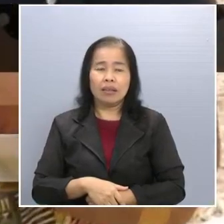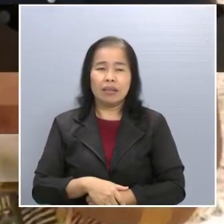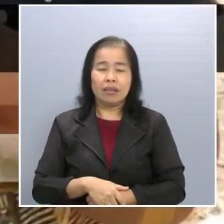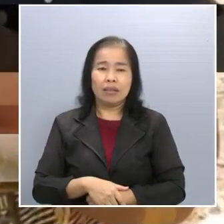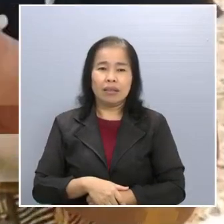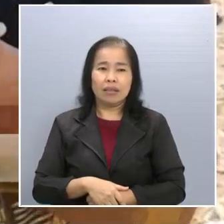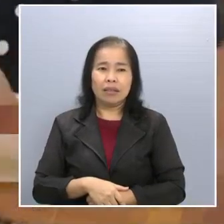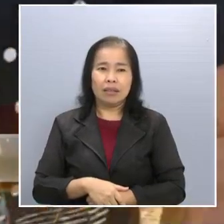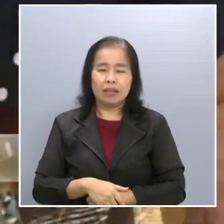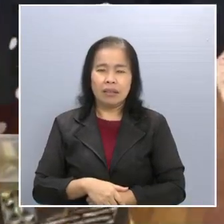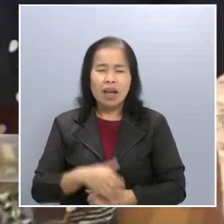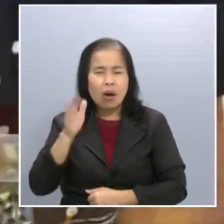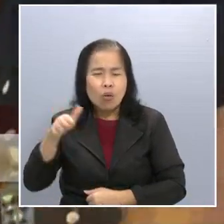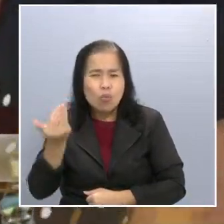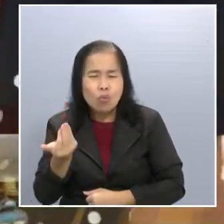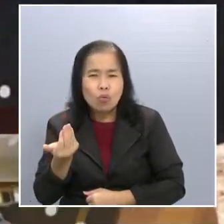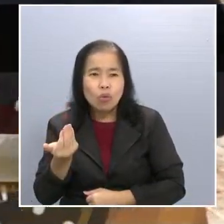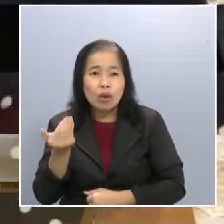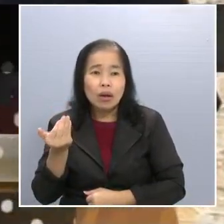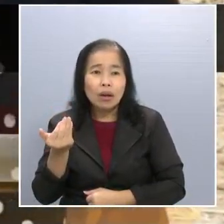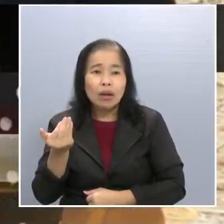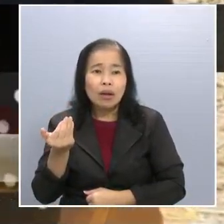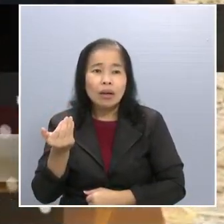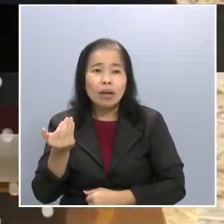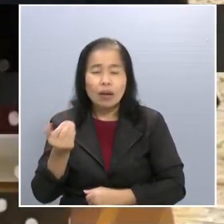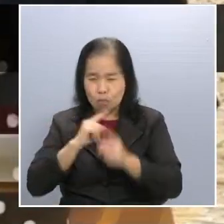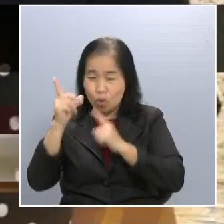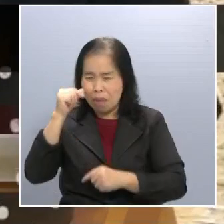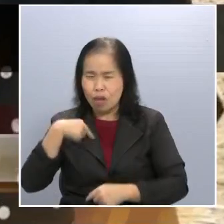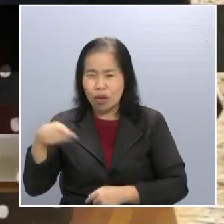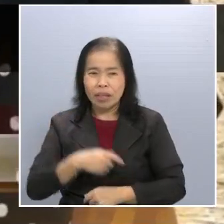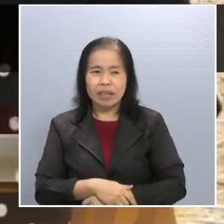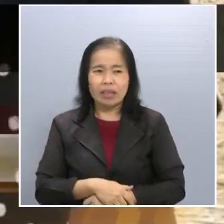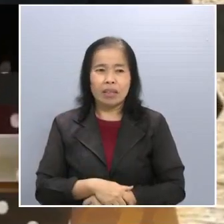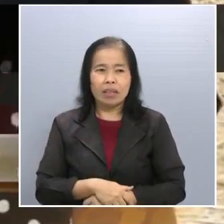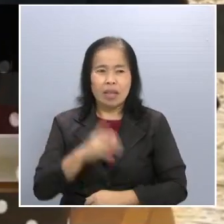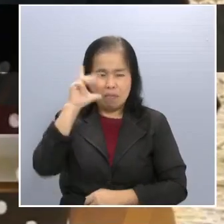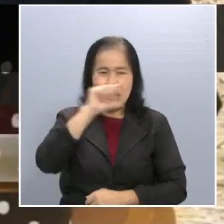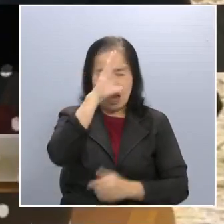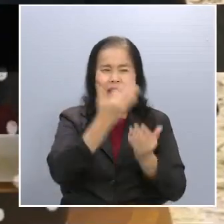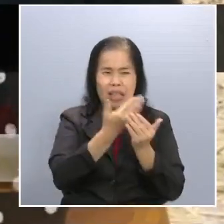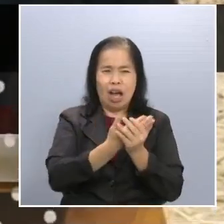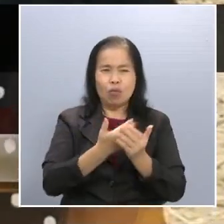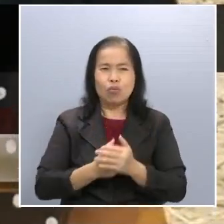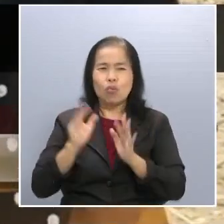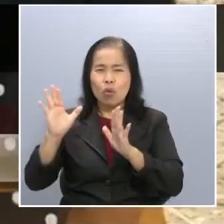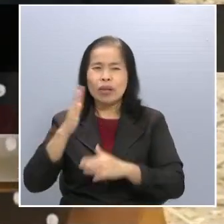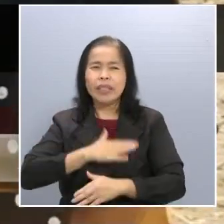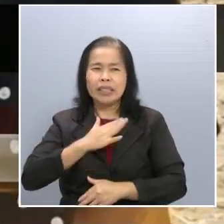บอก น้าแม่เนี่ย บอกน้าแม่ดูแม่หาเงินอยู่ลูกเอ้ยแต่แม่ไปเอาไซต์กับสีเห็น